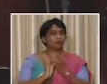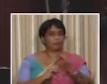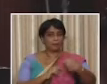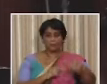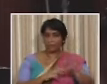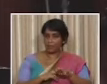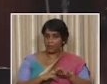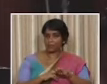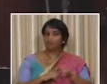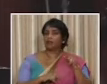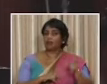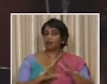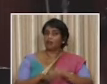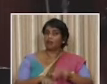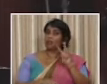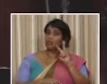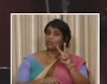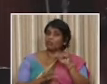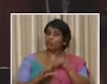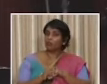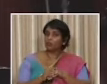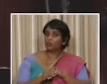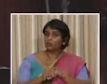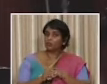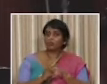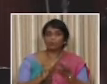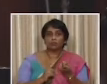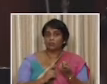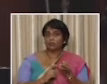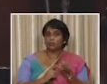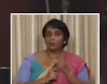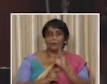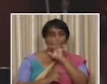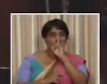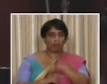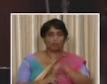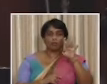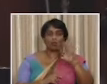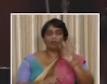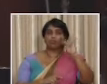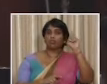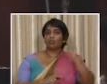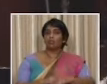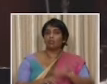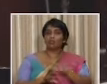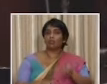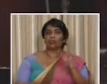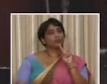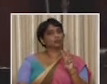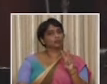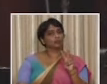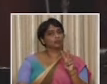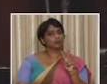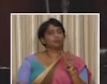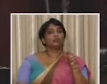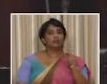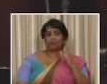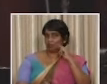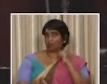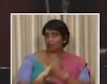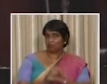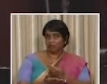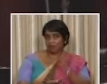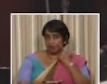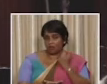ගන්න. ඉතින් දරුවෝ දෙන්නේ හිටියොත් කීයක් යනවද? දැන් 15000 ගානේ ගත්තොත් 30000ක් යනවා දරුවෝ දෙන්නේ හිටියොත්. මේක දරා ගන්න